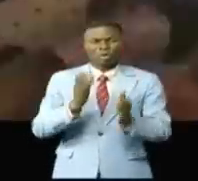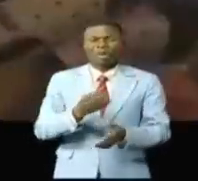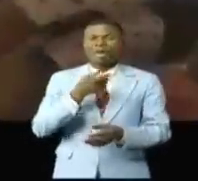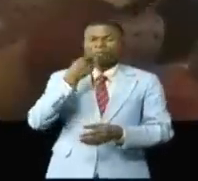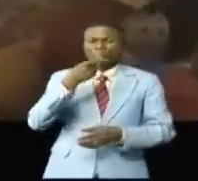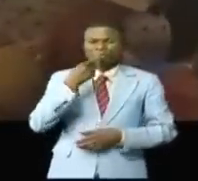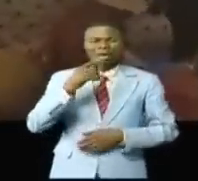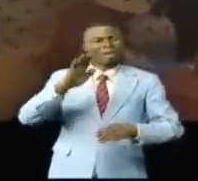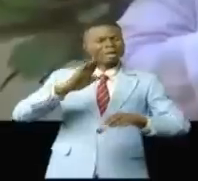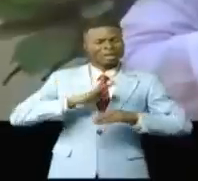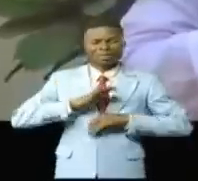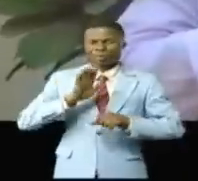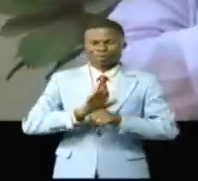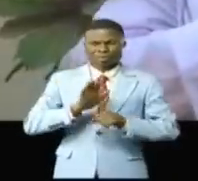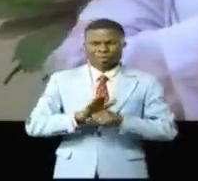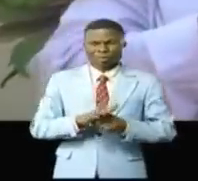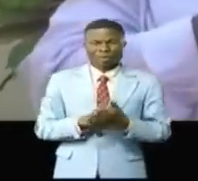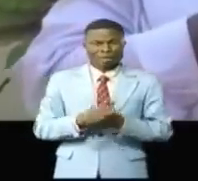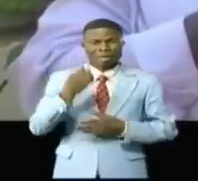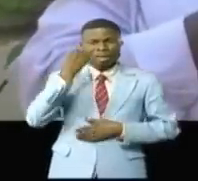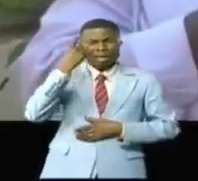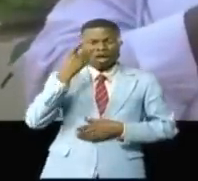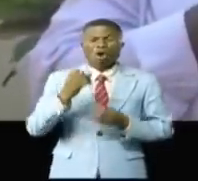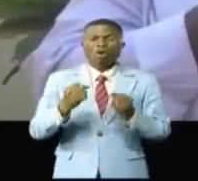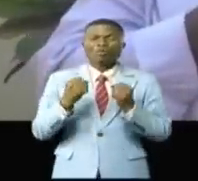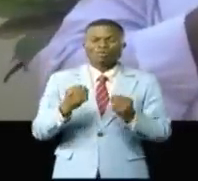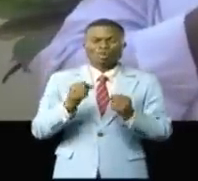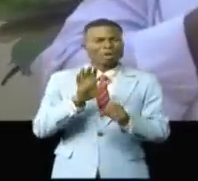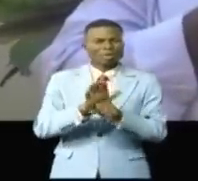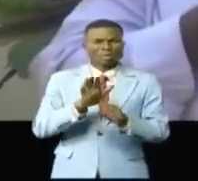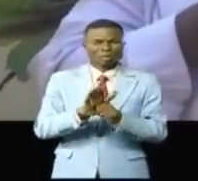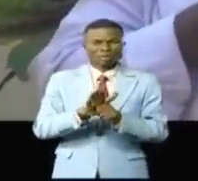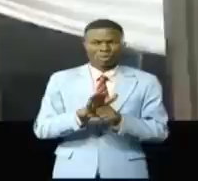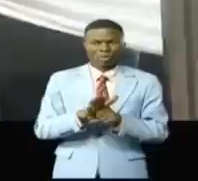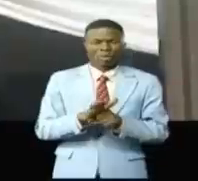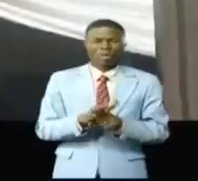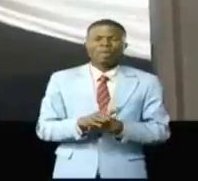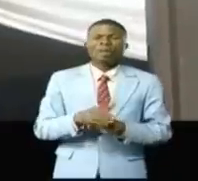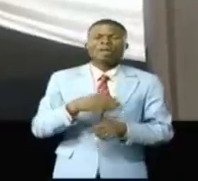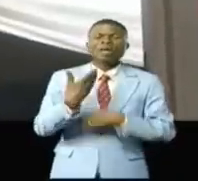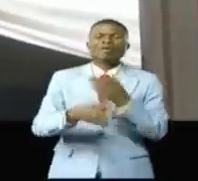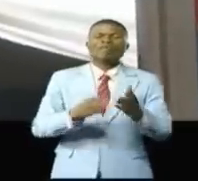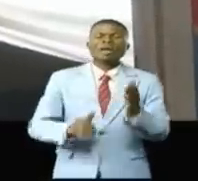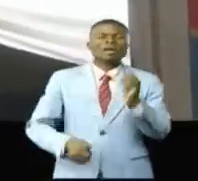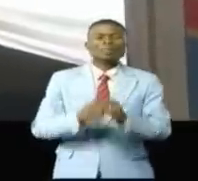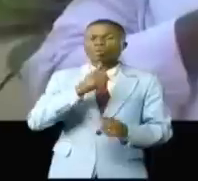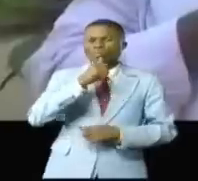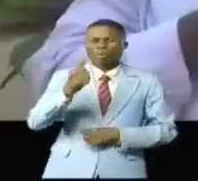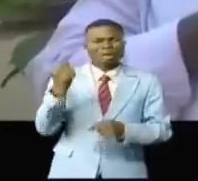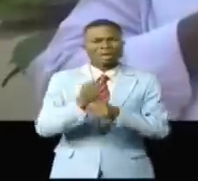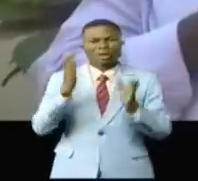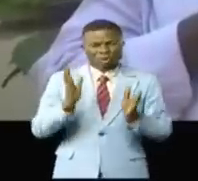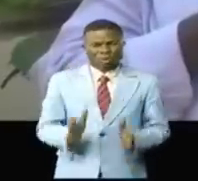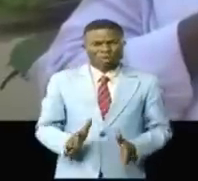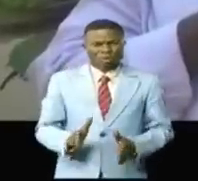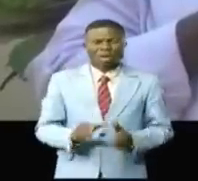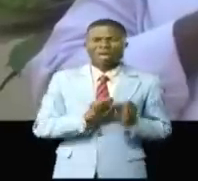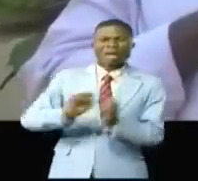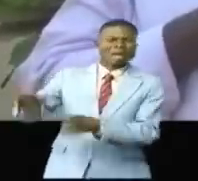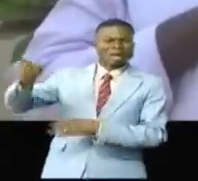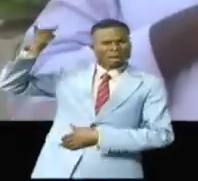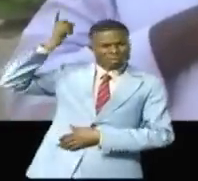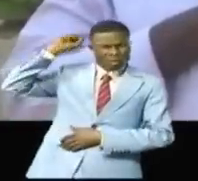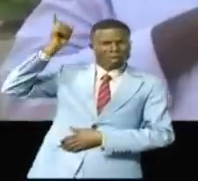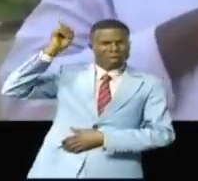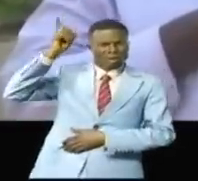cette satisfaction. Mes impressions sont excellentes. Je ne vois pas ce qu'on pouvait faire de mieux pour nos travailleurs qui ont été abandonnés depuis